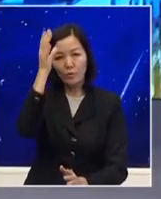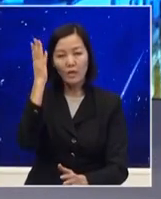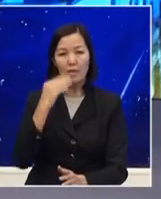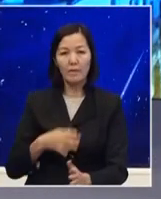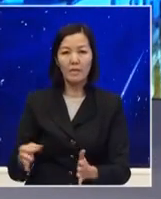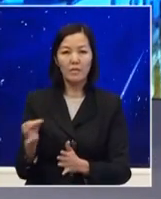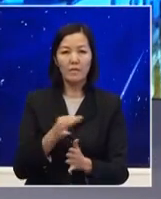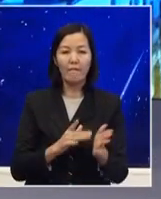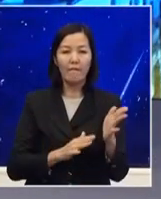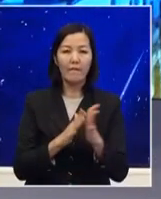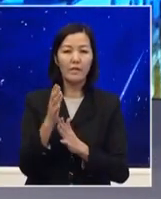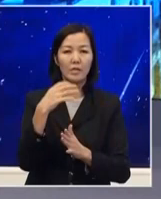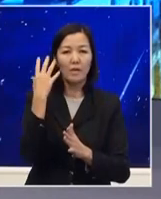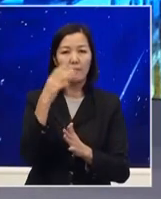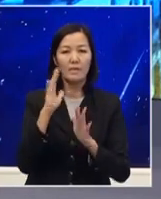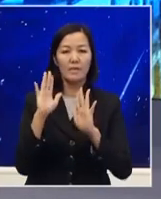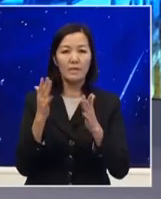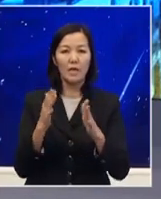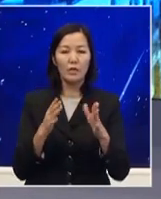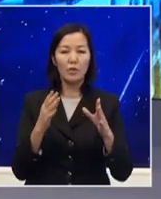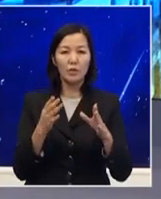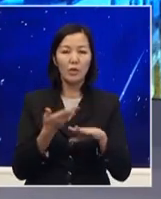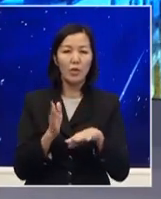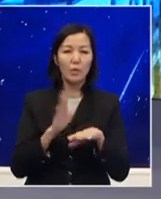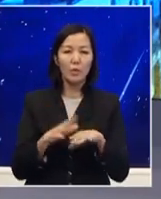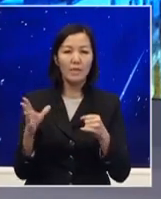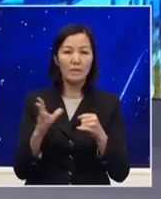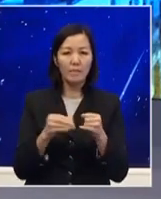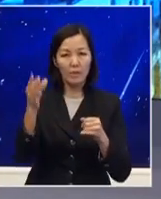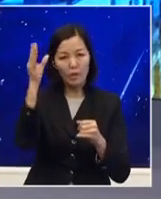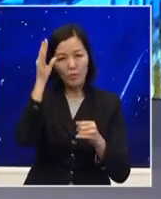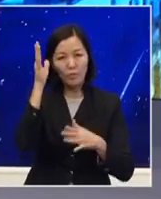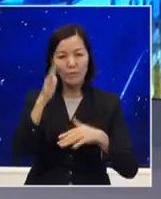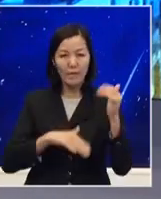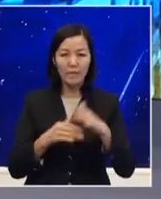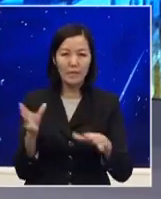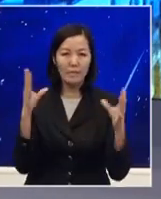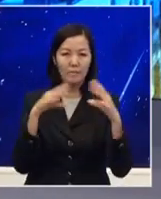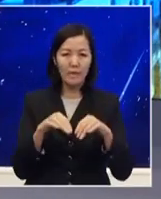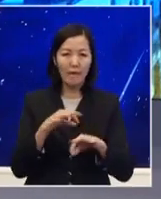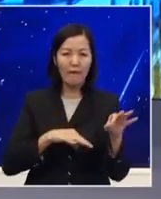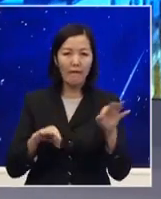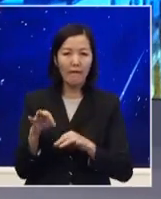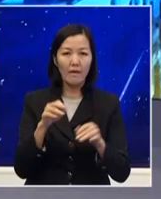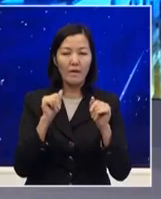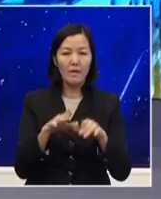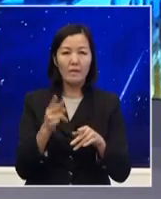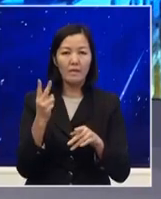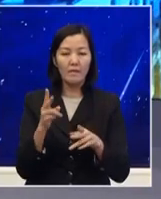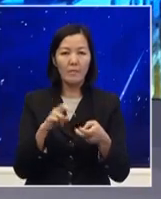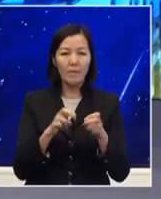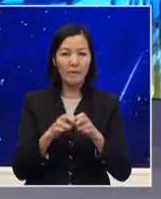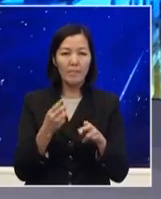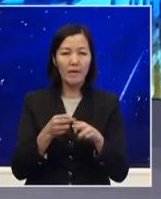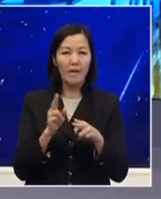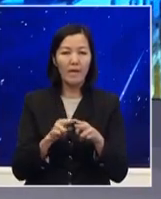Ученые Алматинской области выращивают яблоневый сад на трудных землях. Научно-практический проект нацелен решить сразу две насущные проблемы.